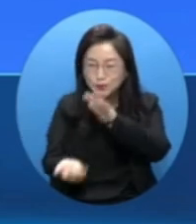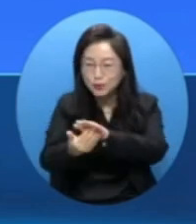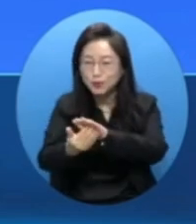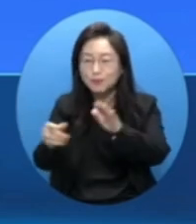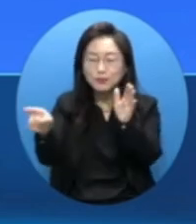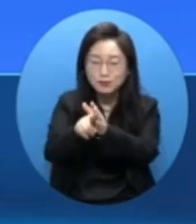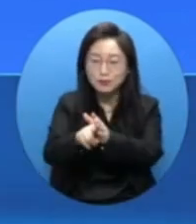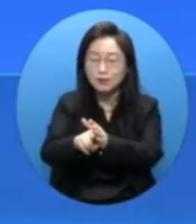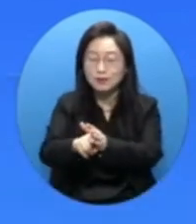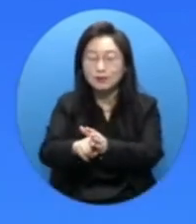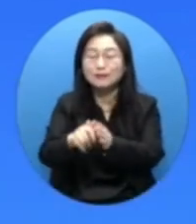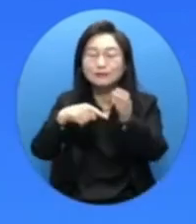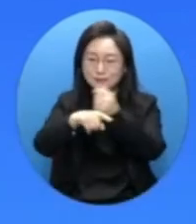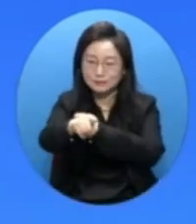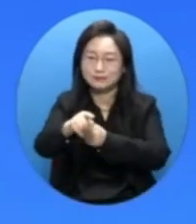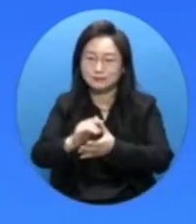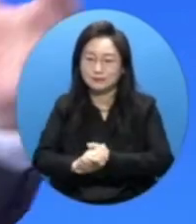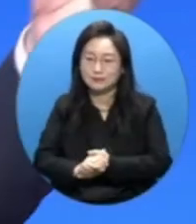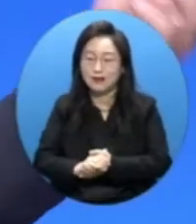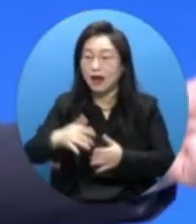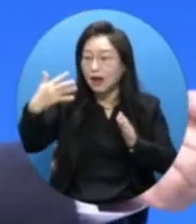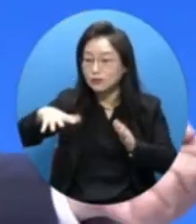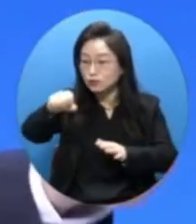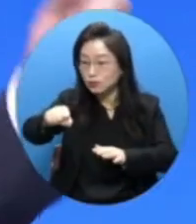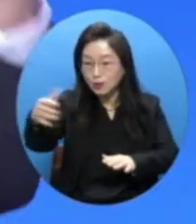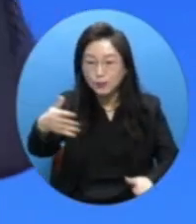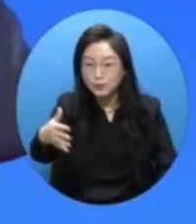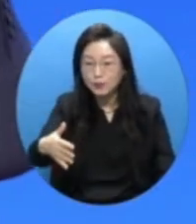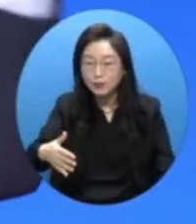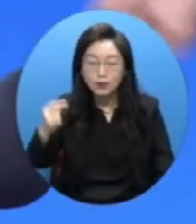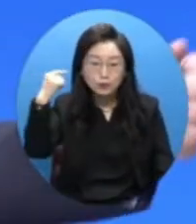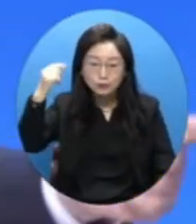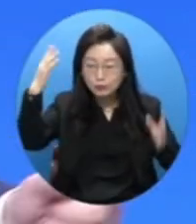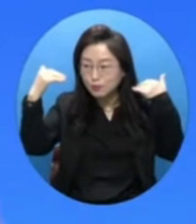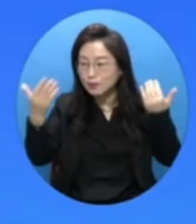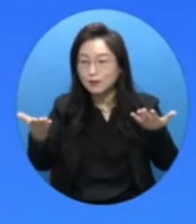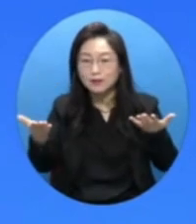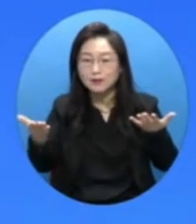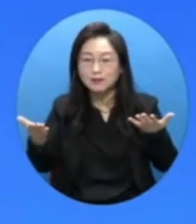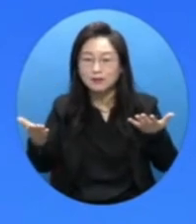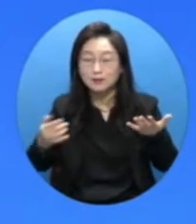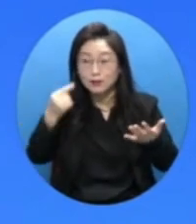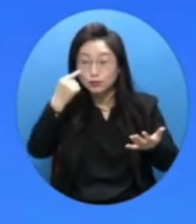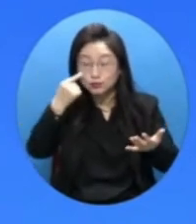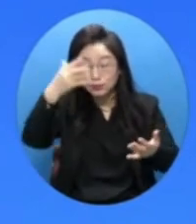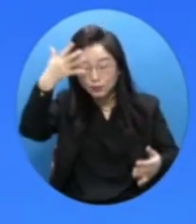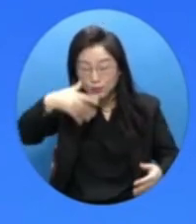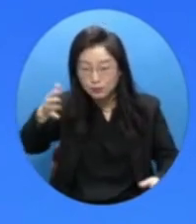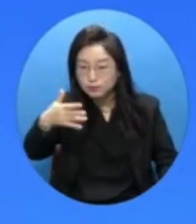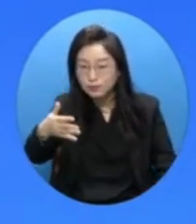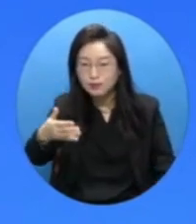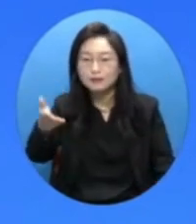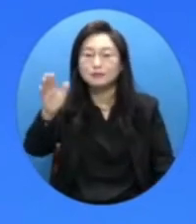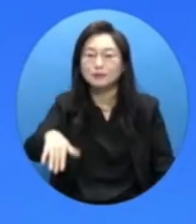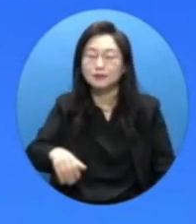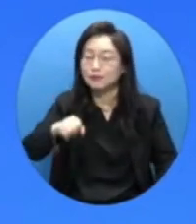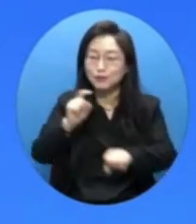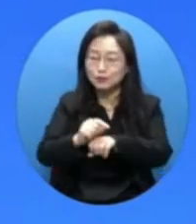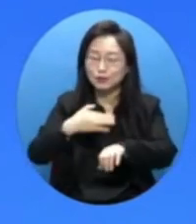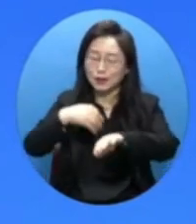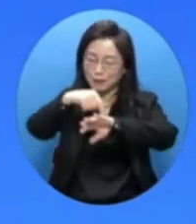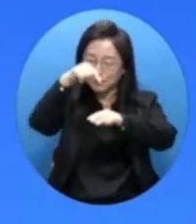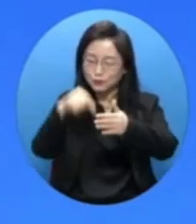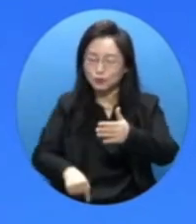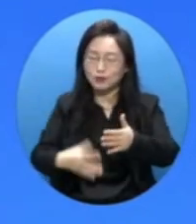그것이 바로 믿음이라는 것입니다 아직 손해는 잡히는 것도 없고 드는 것도 없고 눈에는 보이는 것 없어도 이미 내